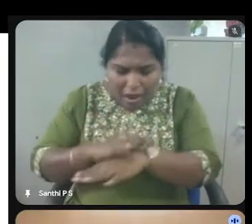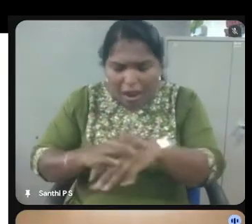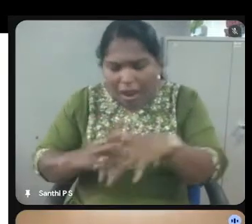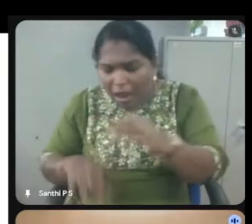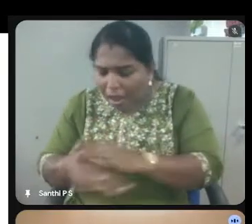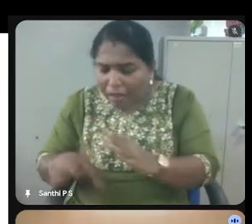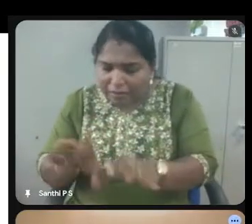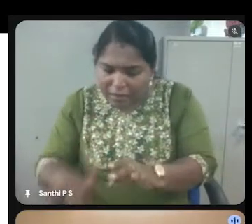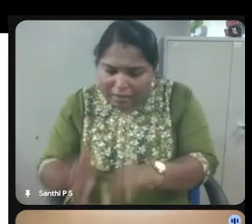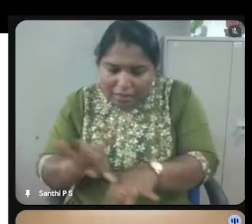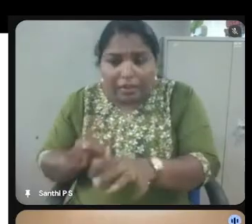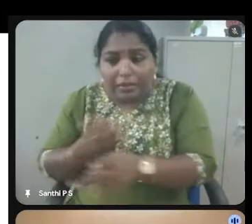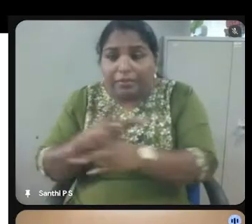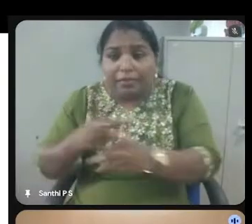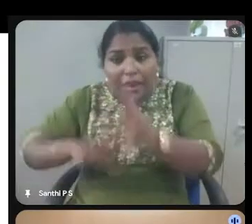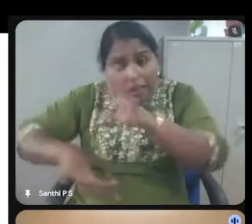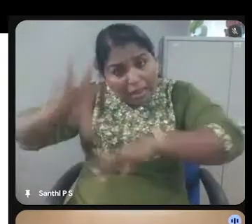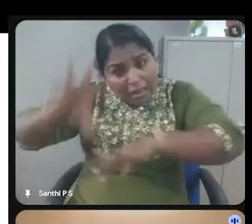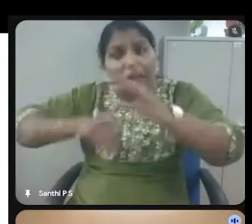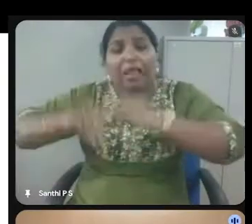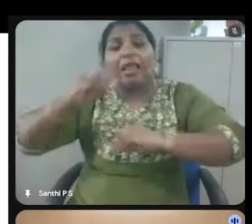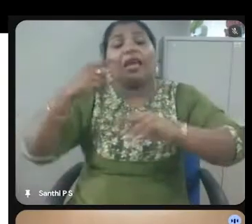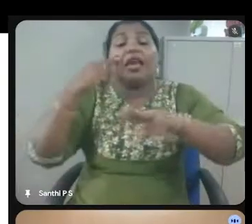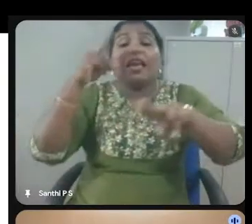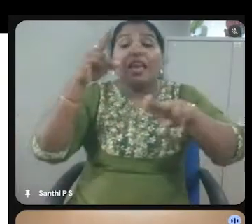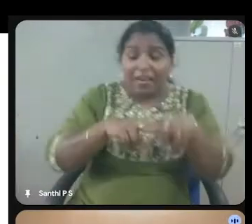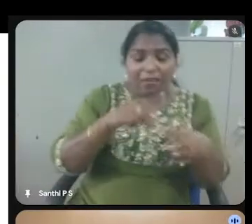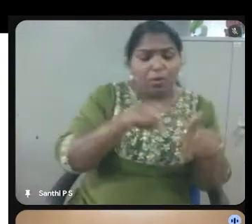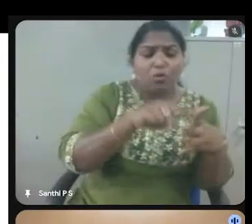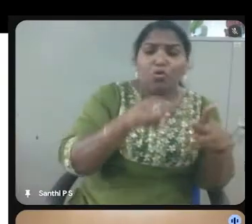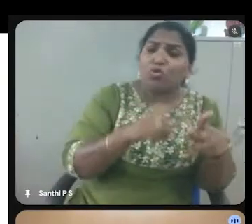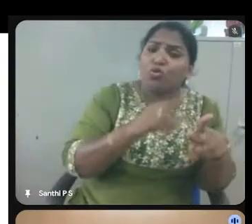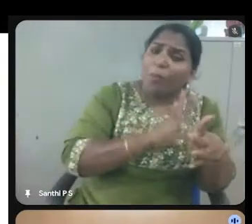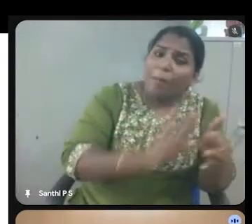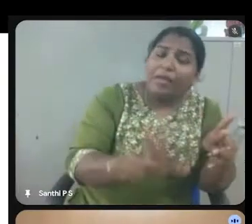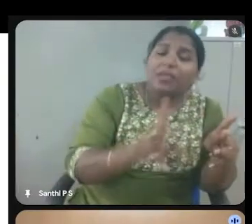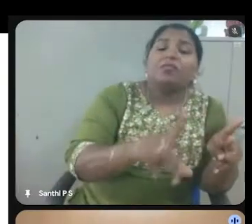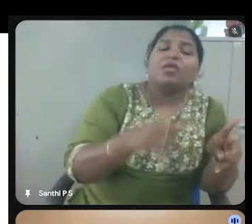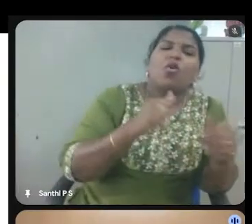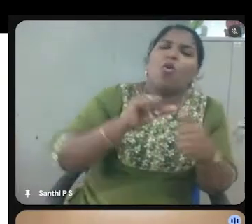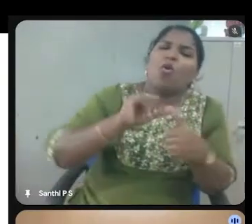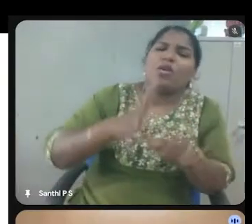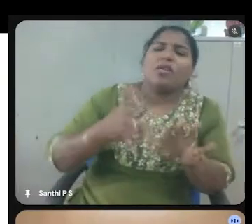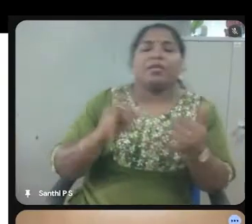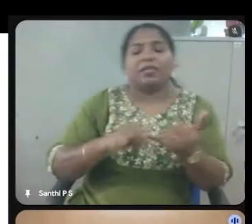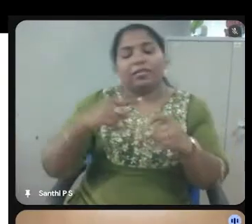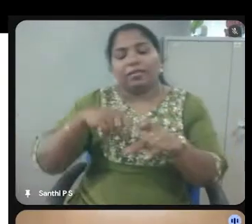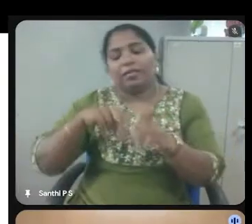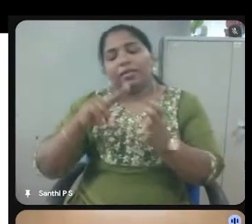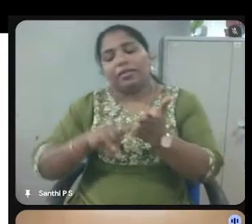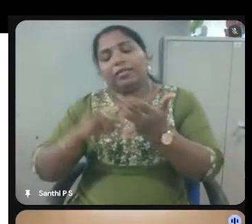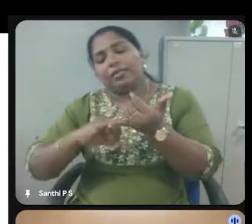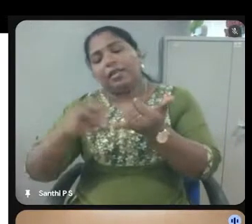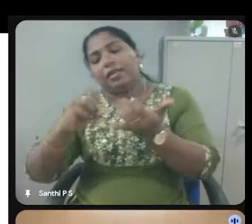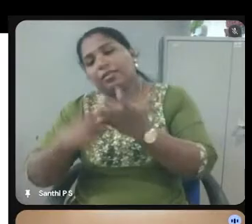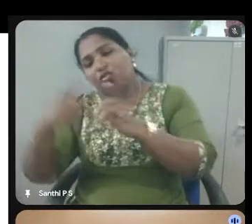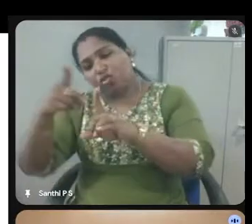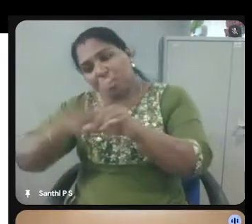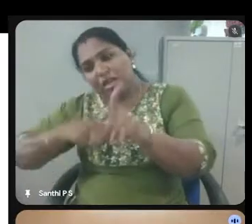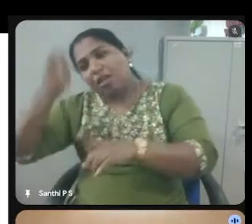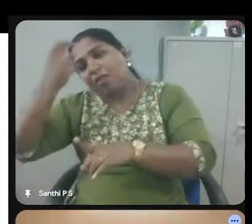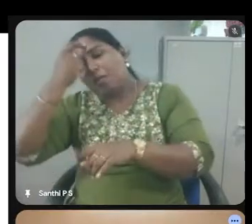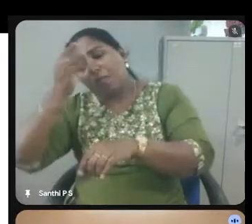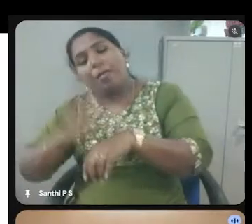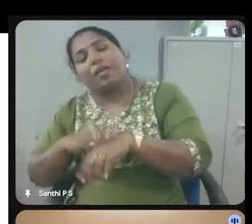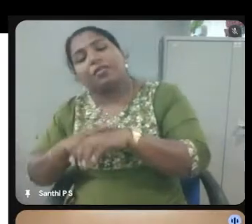ഡെവലപ്പ് ചെയ്യാൻ വരുന്നത്. അപ്പോൾ ഈ ഒരു സെൻസറി സ്റ്റിമുലേഷൻ കുറയുമ്പോൾ കുട്ടികൾക്ക് സെൻസറി ഇഷ്യൂസ് ആയിട്ട് അത് മാറാറുണ്ട്. സെൻസറി ഇഷ്യൂസ് നമ്മൾ പല